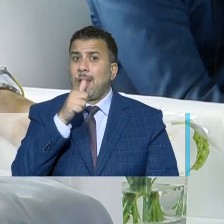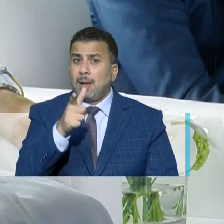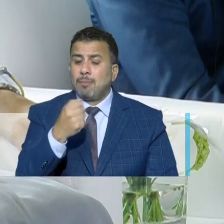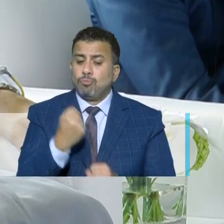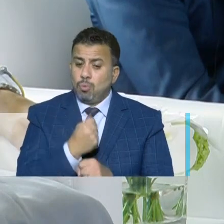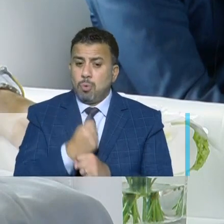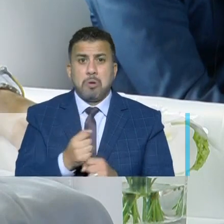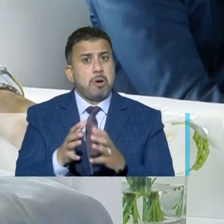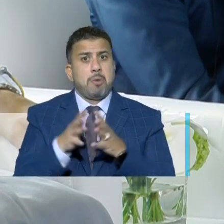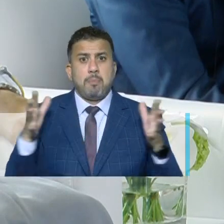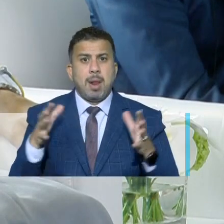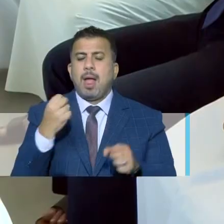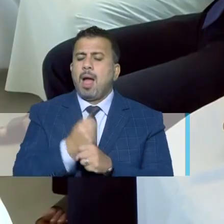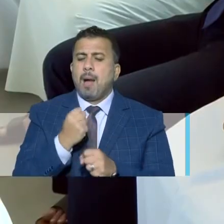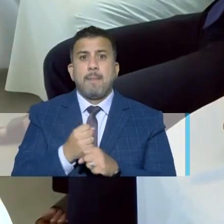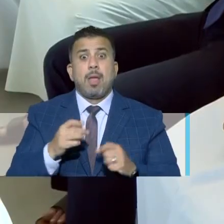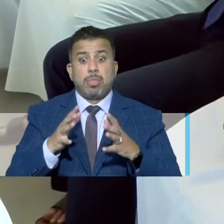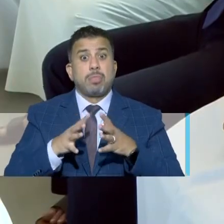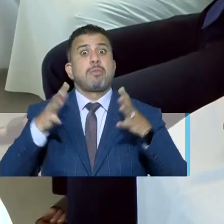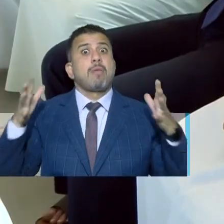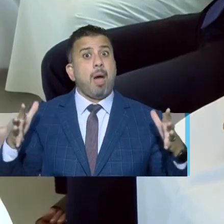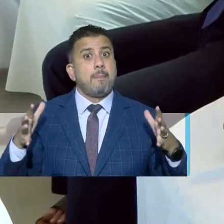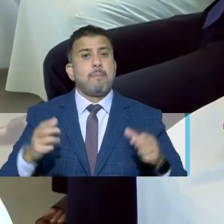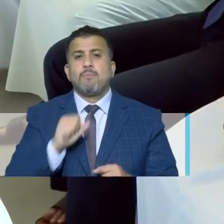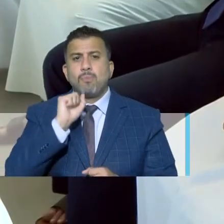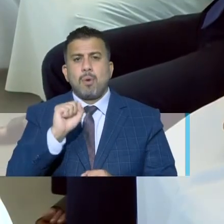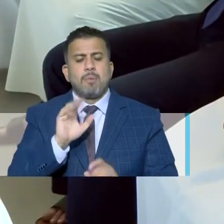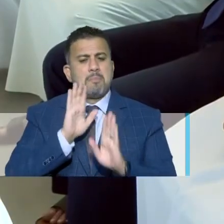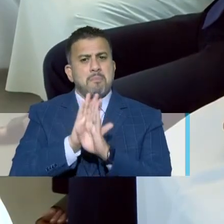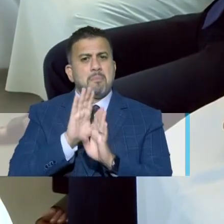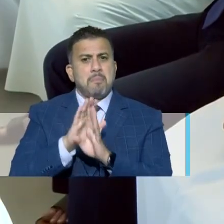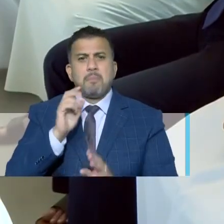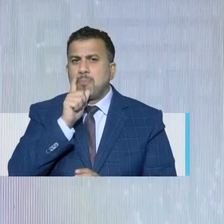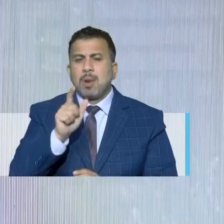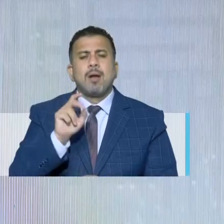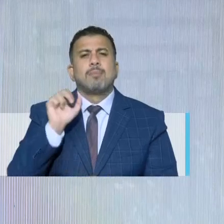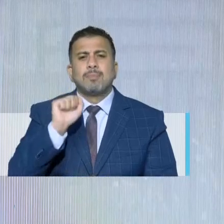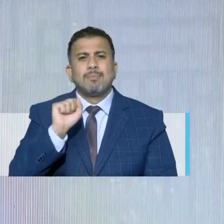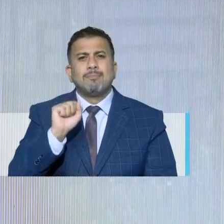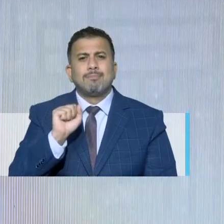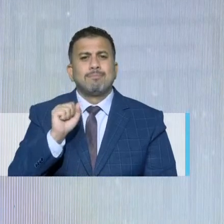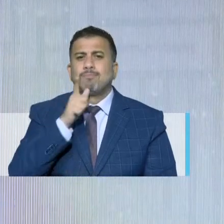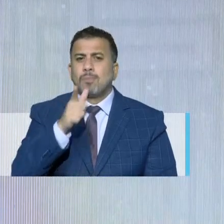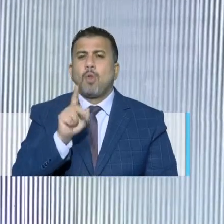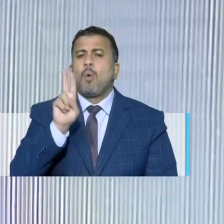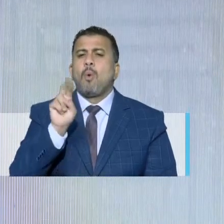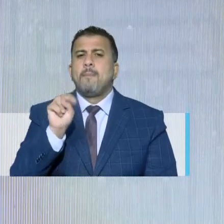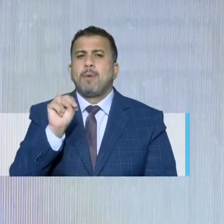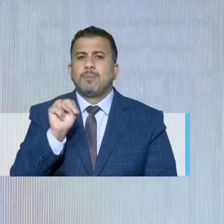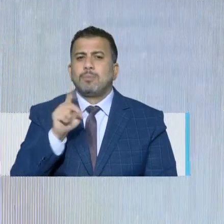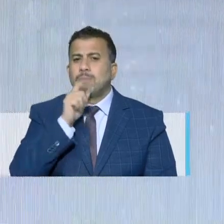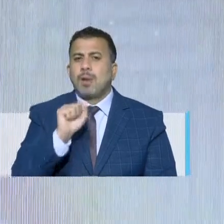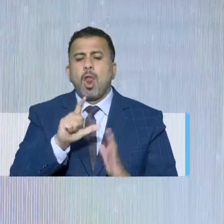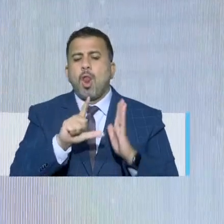بالجهد الكبير والعمل الضخم الذي تقدمه المناصره البارزه للمفوضيه الساميه للامم المتحده